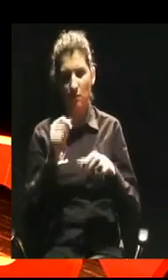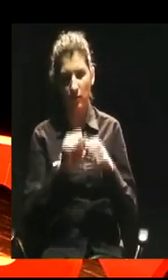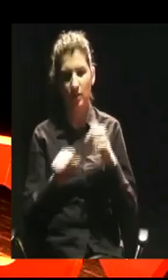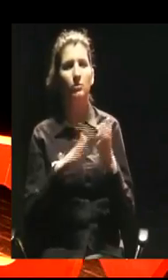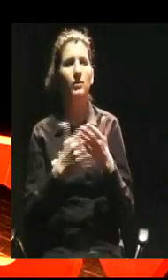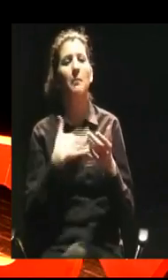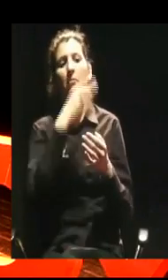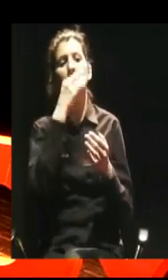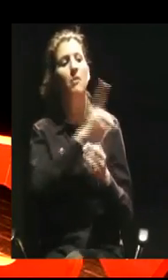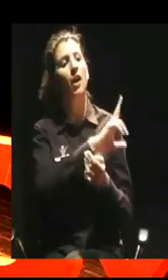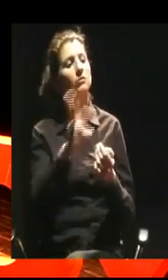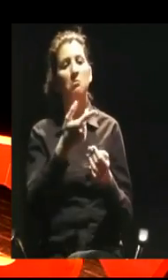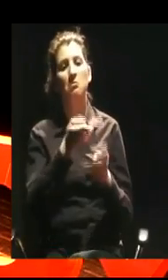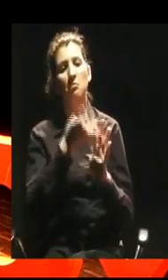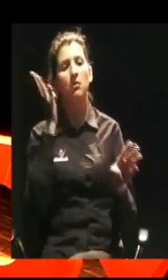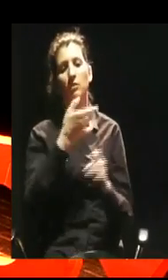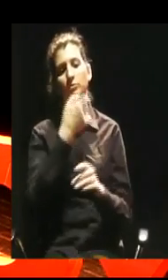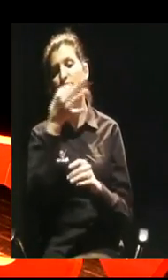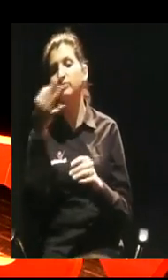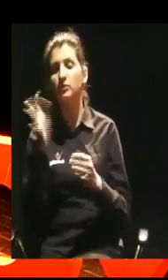Jakbym zapytał każdego z was tutaj,